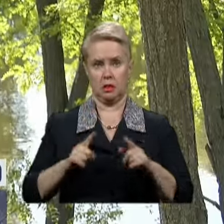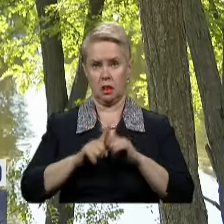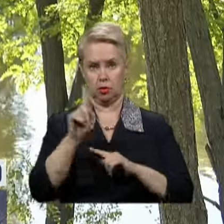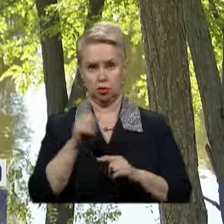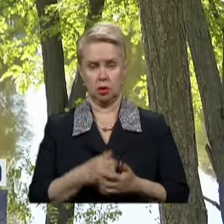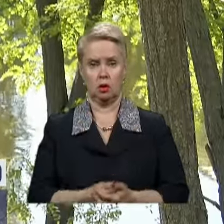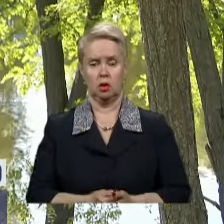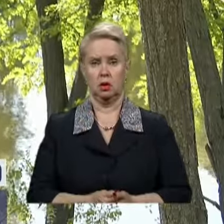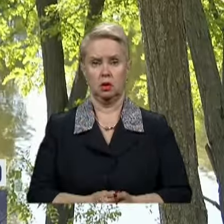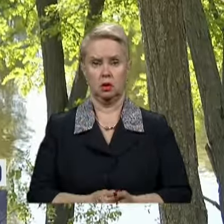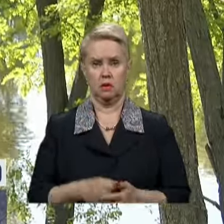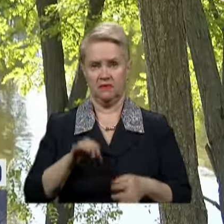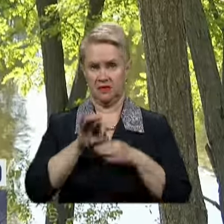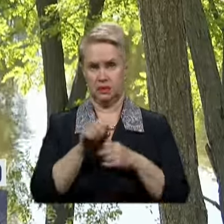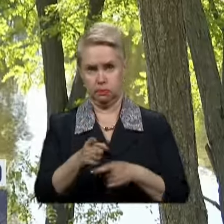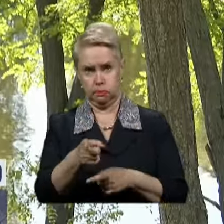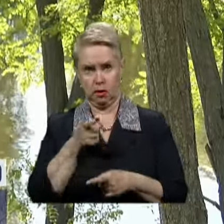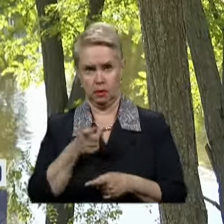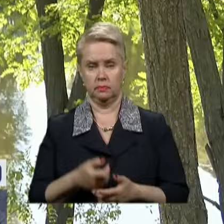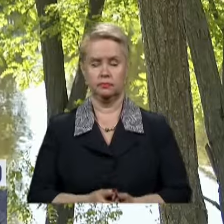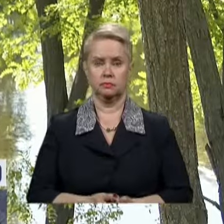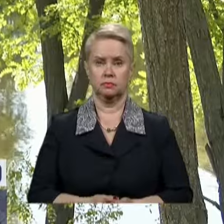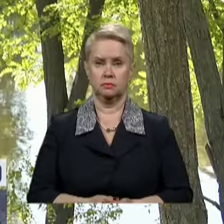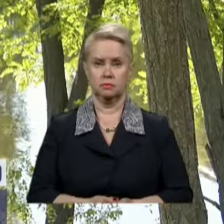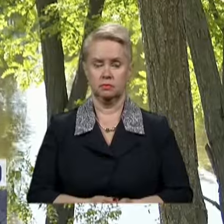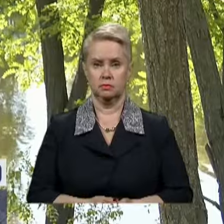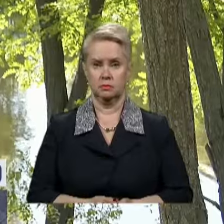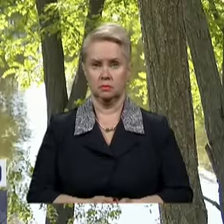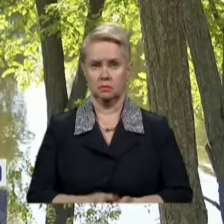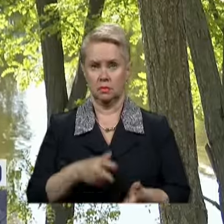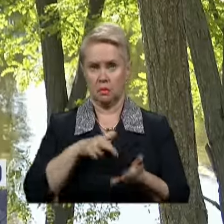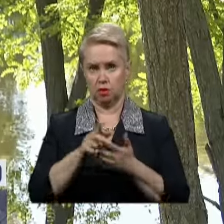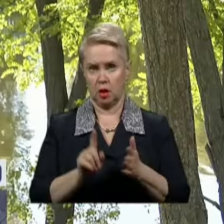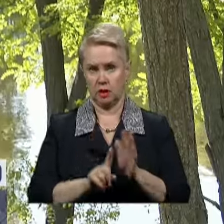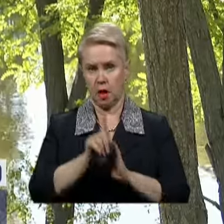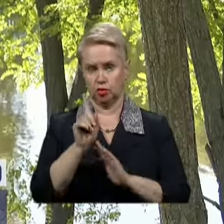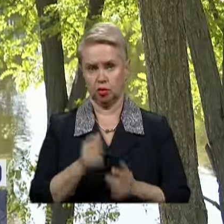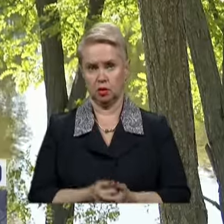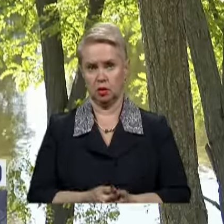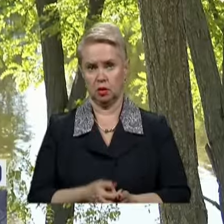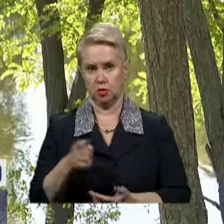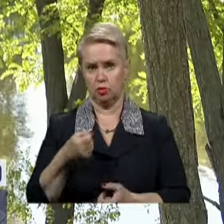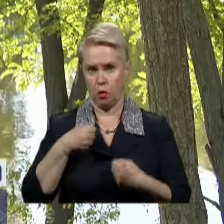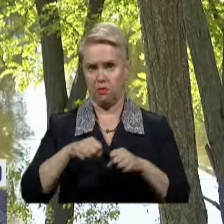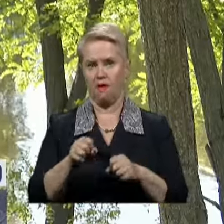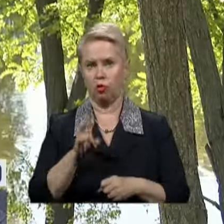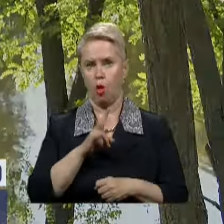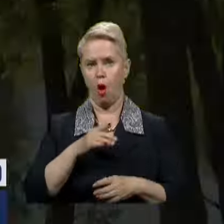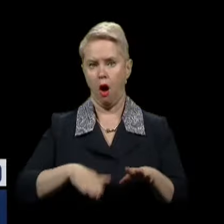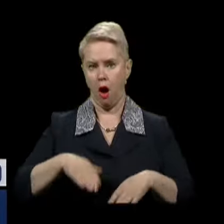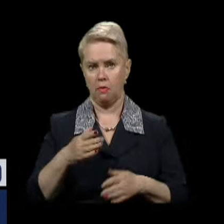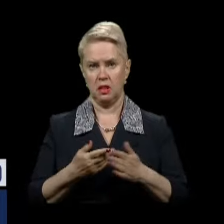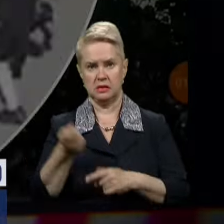почала вести на неї прицільний вогонь. Потім ще підійшла і ще почала її добивати ногами,